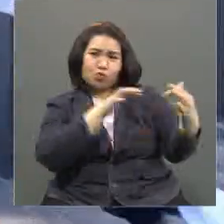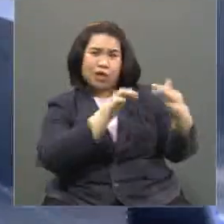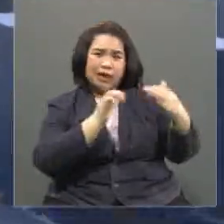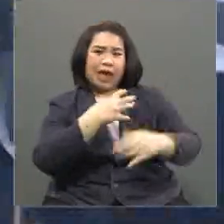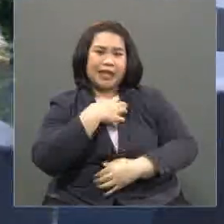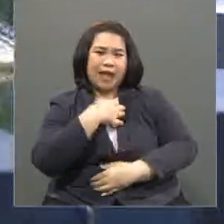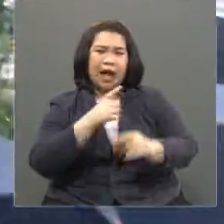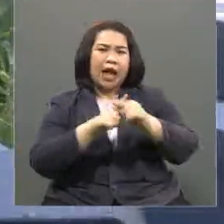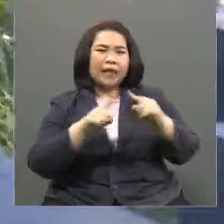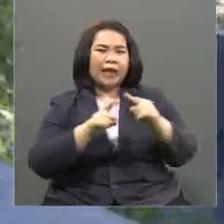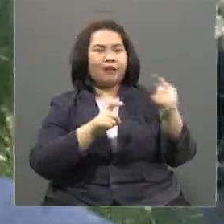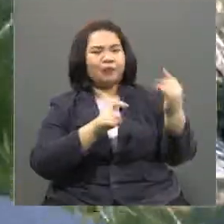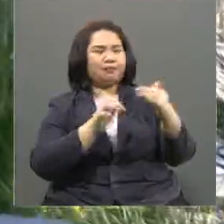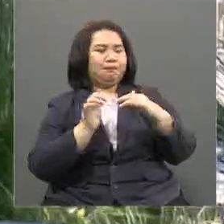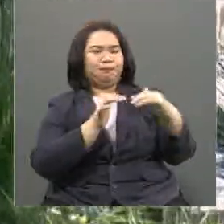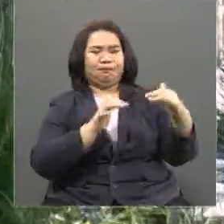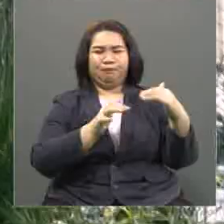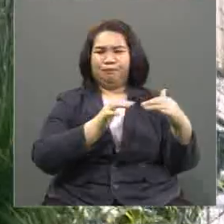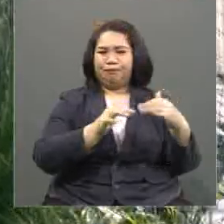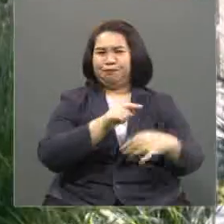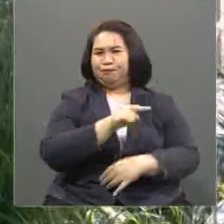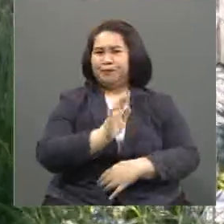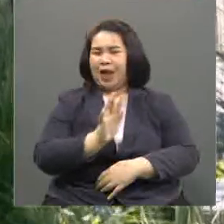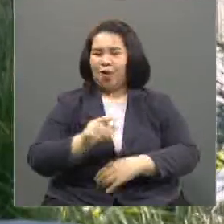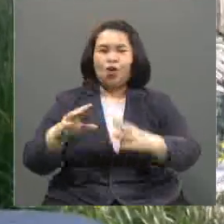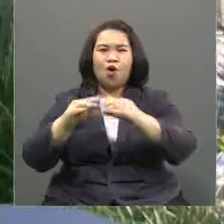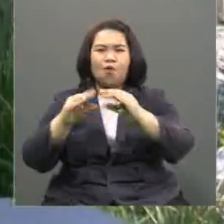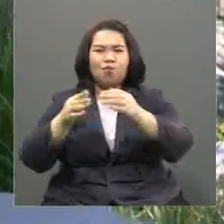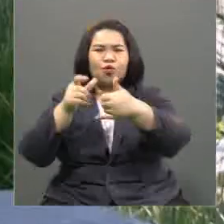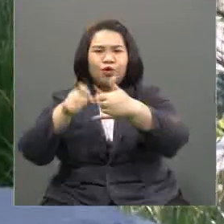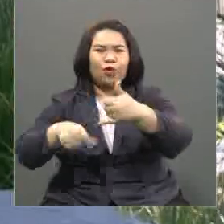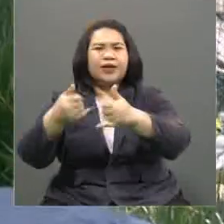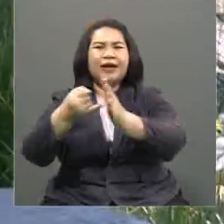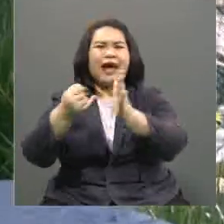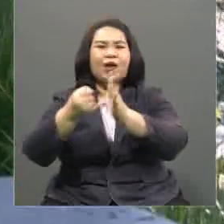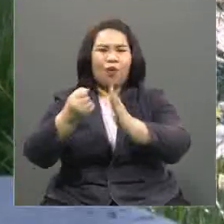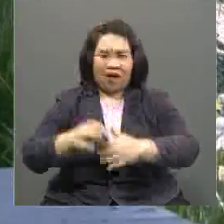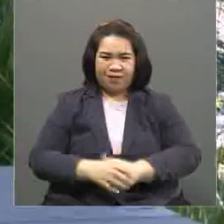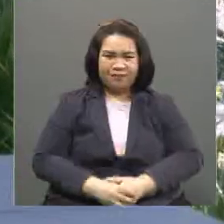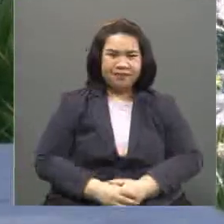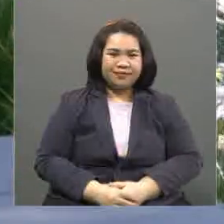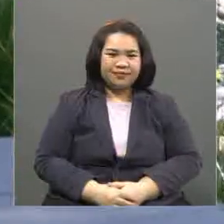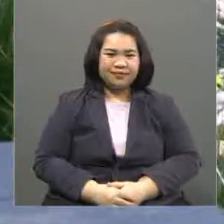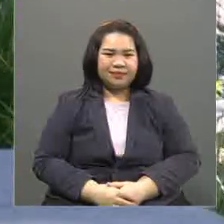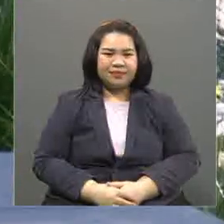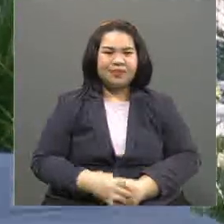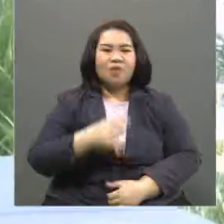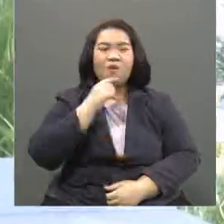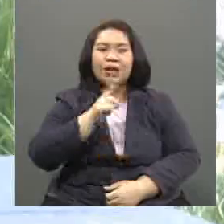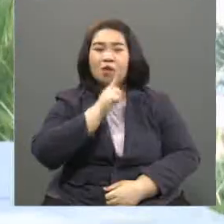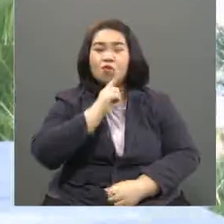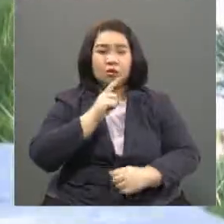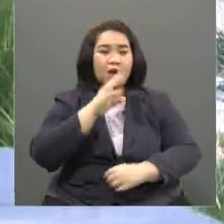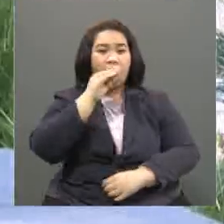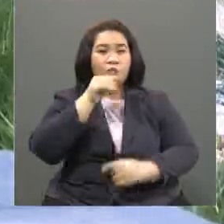ล่านี่แหละแต่ว่าการพูดคุยการพูดกับต่างประเทศง่ายกว่าการที่จะไปพูดคุยกับหมีโคอาล่านั่นเอง คือถ้าหากว่าพูดคุยกับหมีโคอาล่